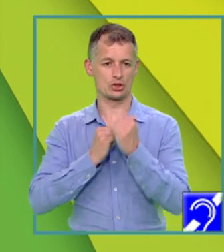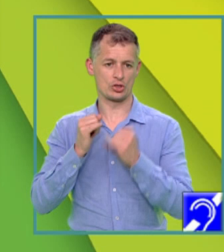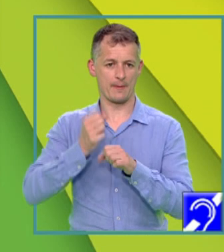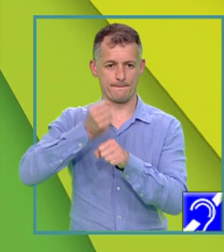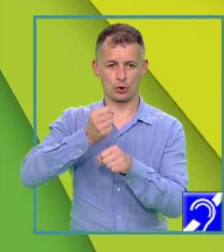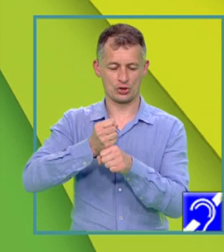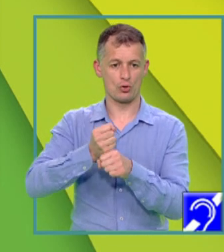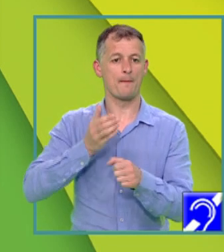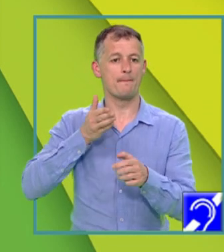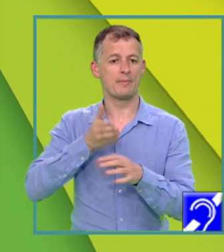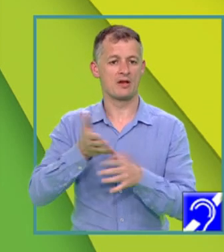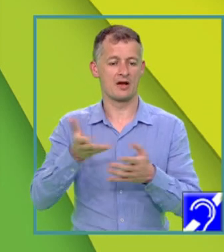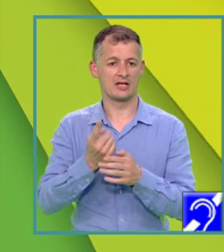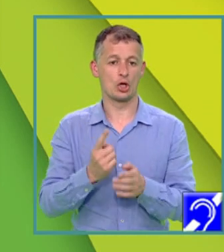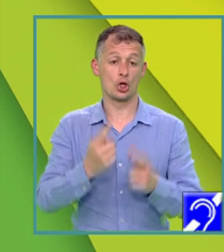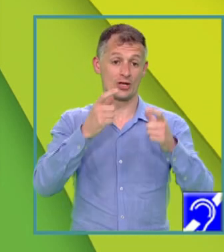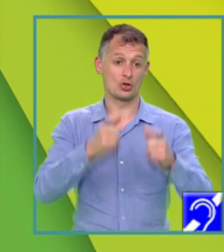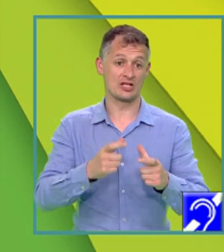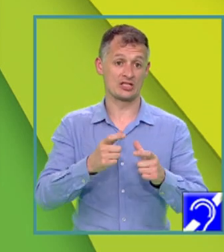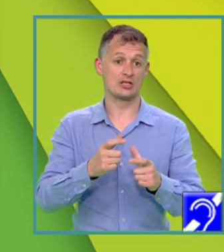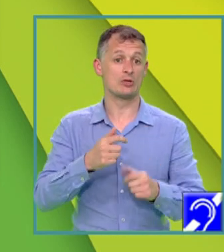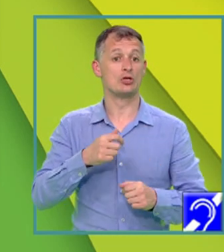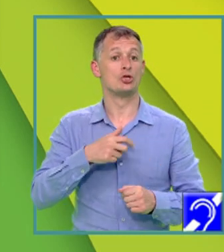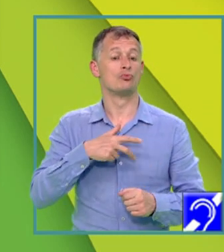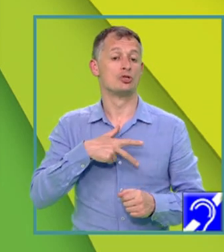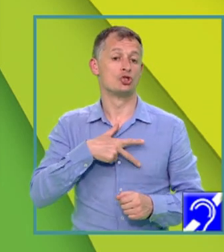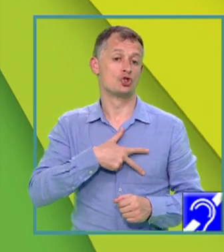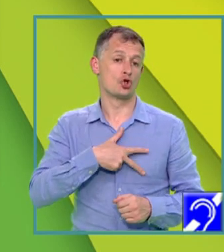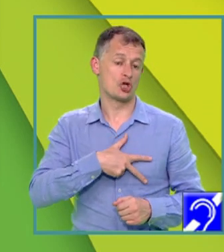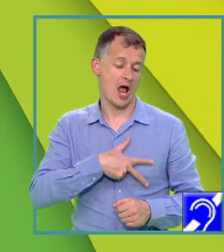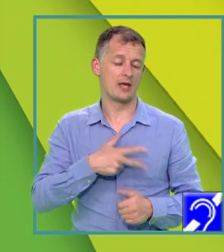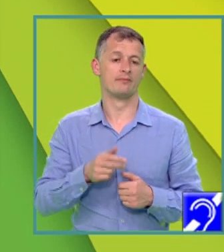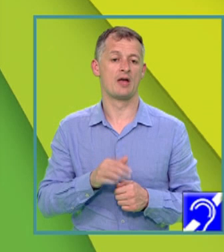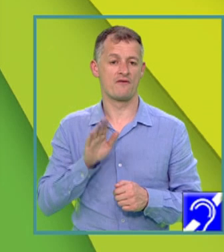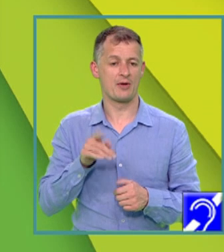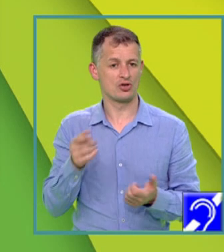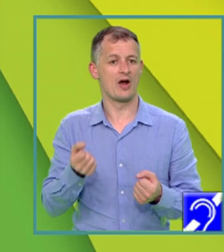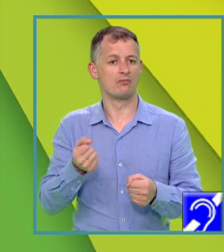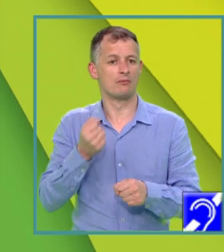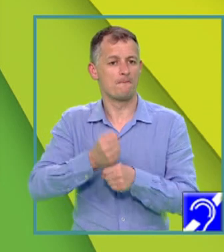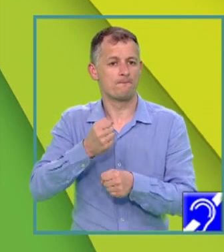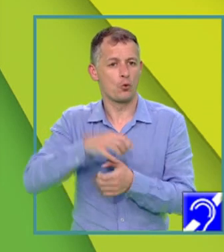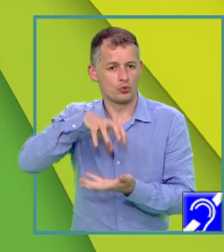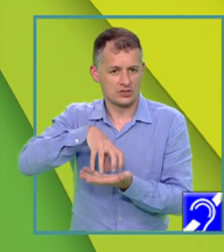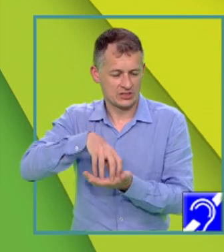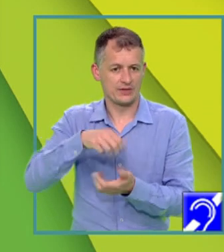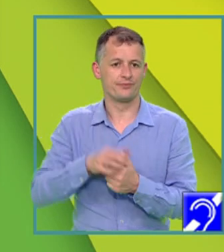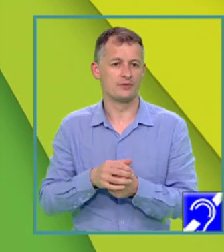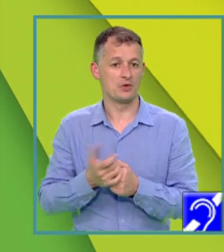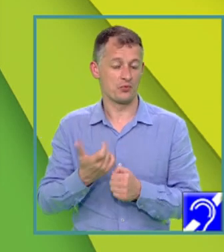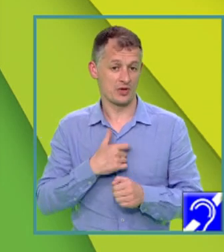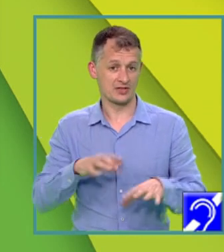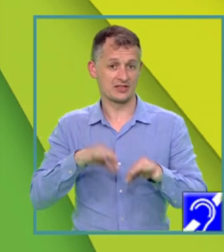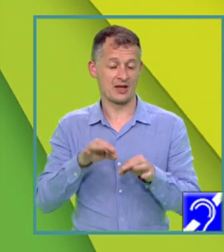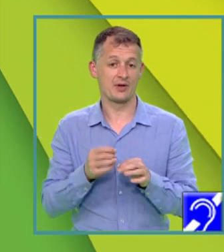procesul prin care dintr-o instituție socială de regulă îndeplinim anumite funcții, putem să identificăm apariția altor